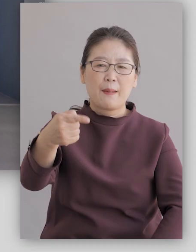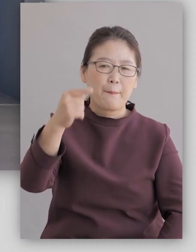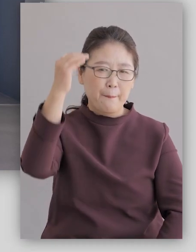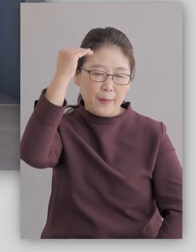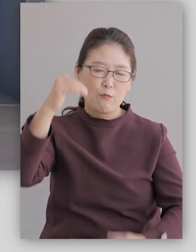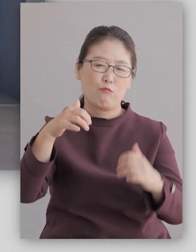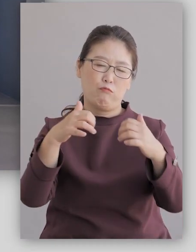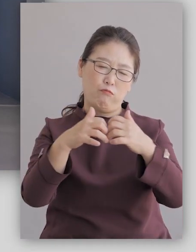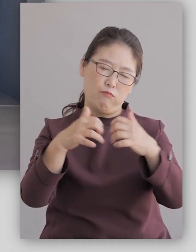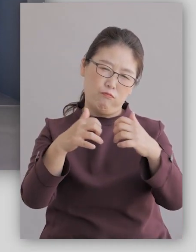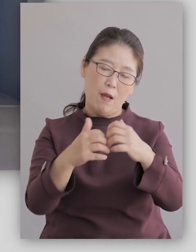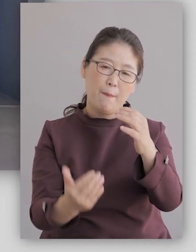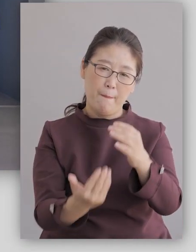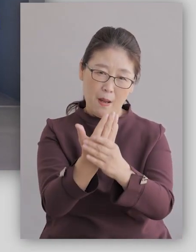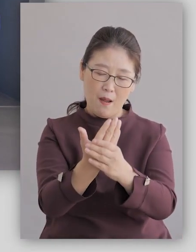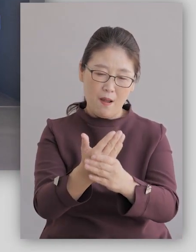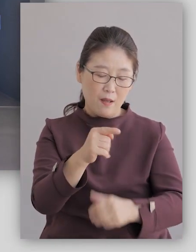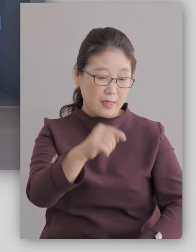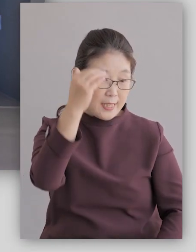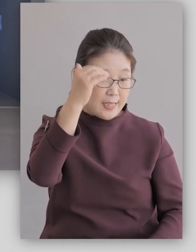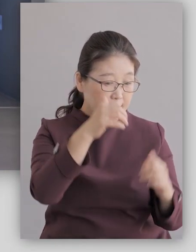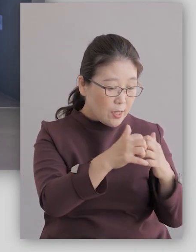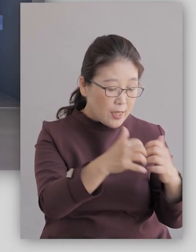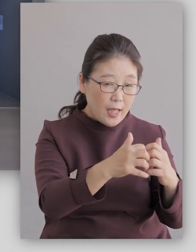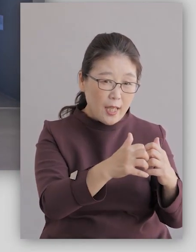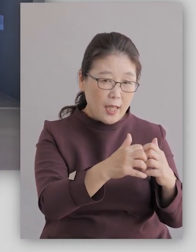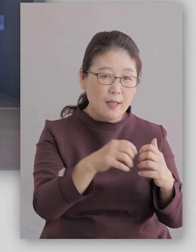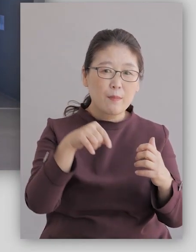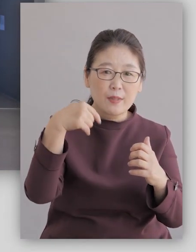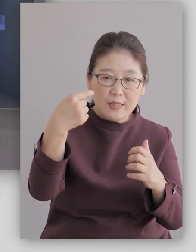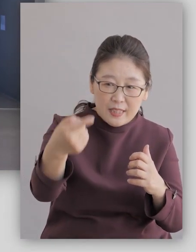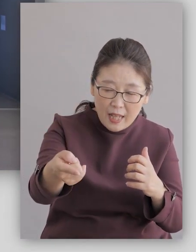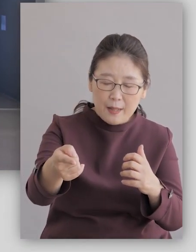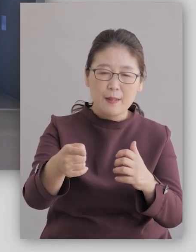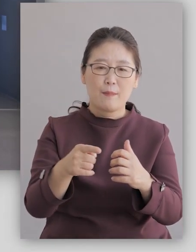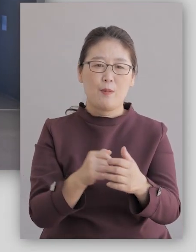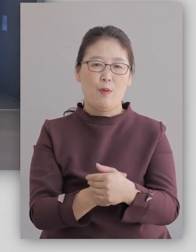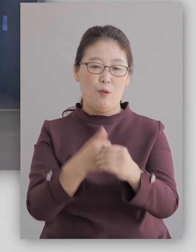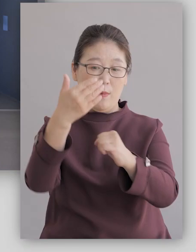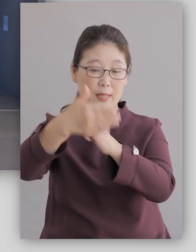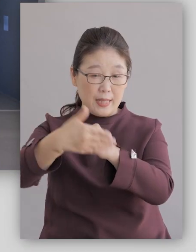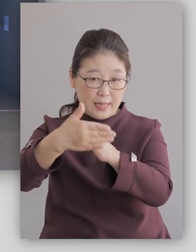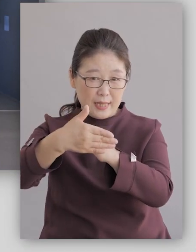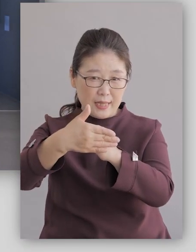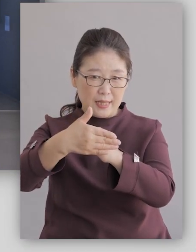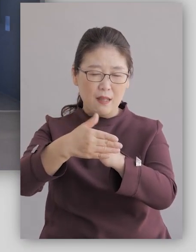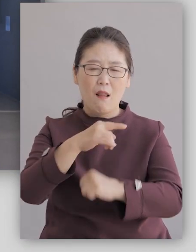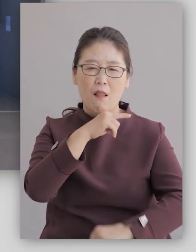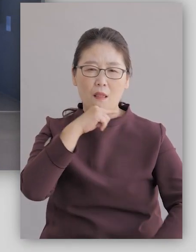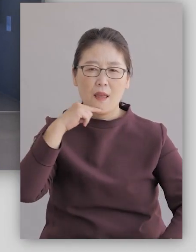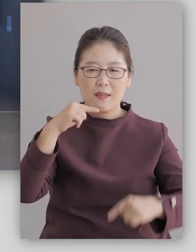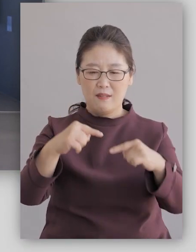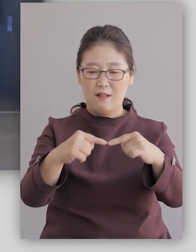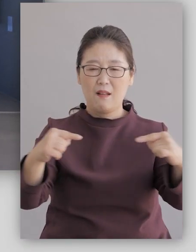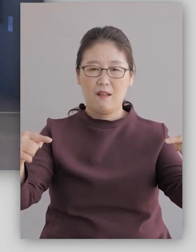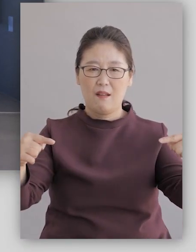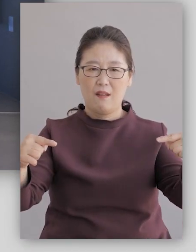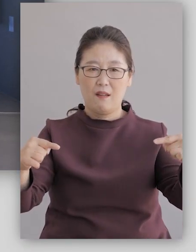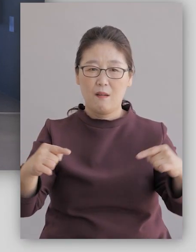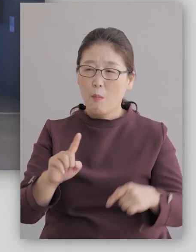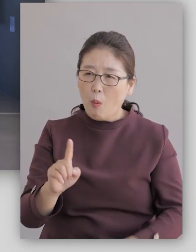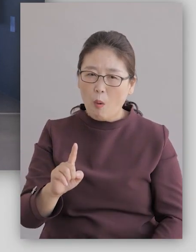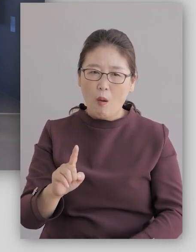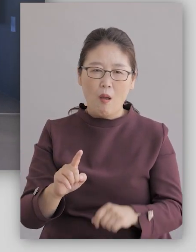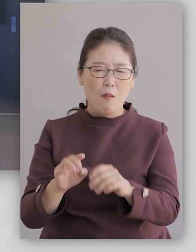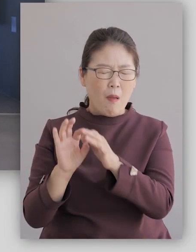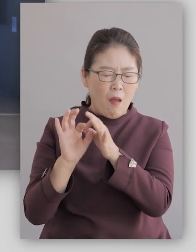이어지지만 이 전쟁은 끝나지 않고 이재욱 작가의 사진작품 레드라인처럼 지금도 우리 무의식